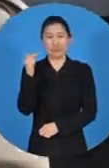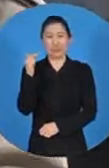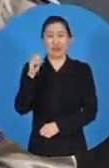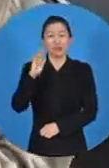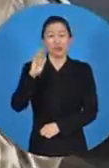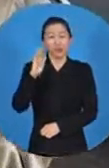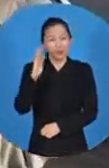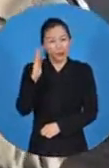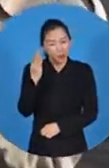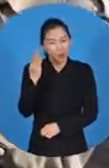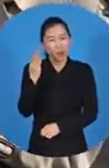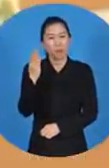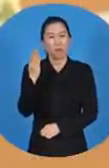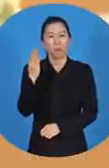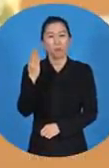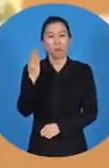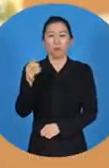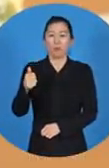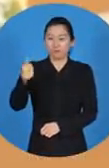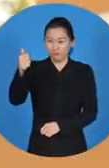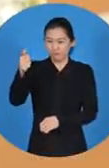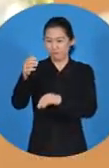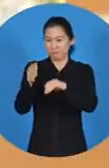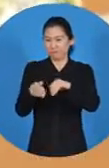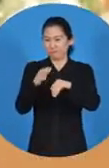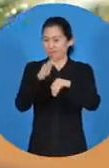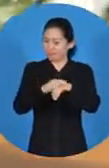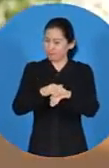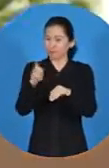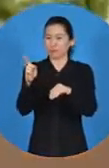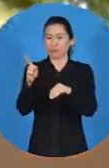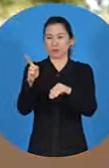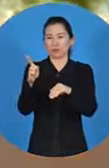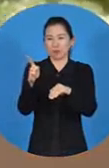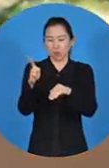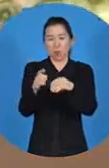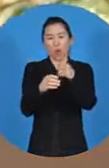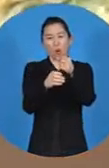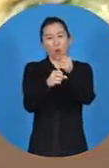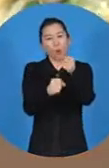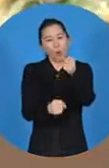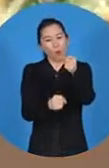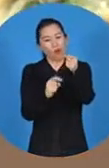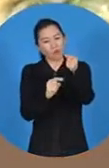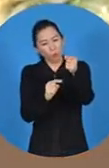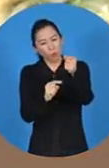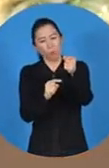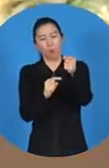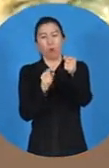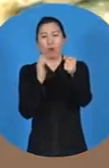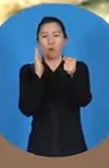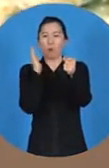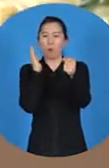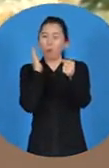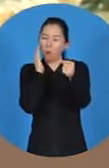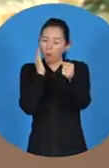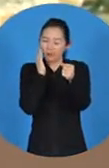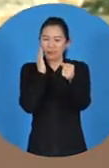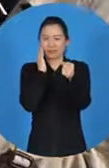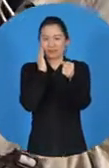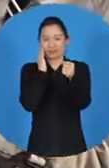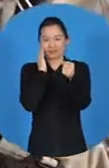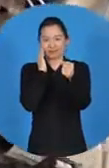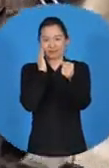ね、はい、いっぱい入ってて、はい、でもあのやっぱ腕なのか分かんないんですけど、こんだけほうれん草入ってても水っぽくならなく